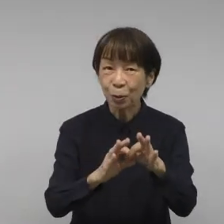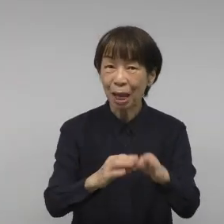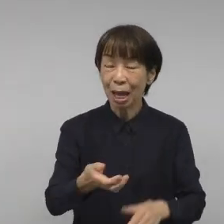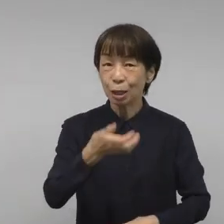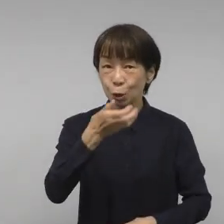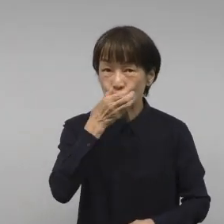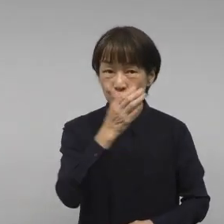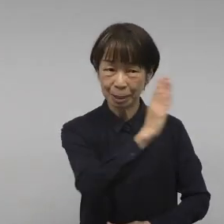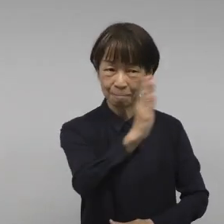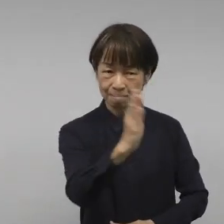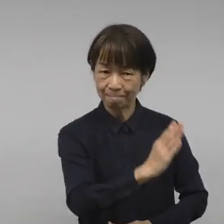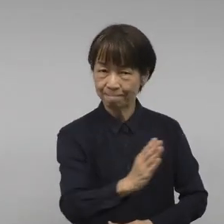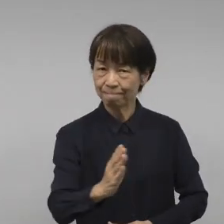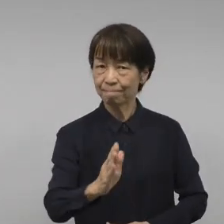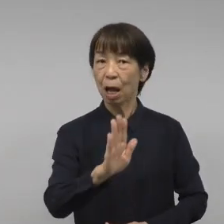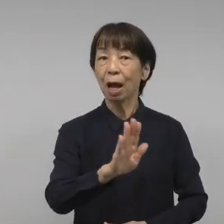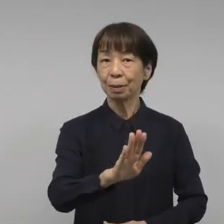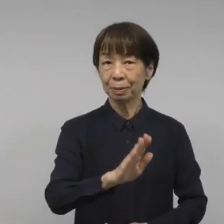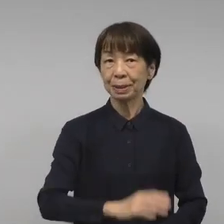ました。